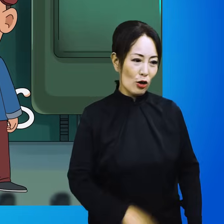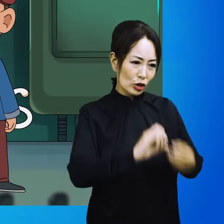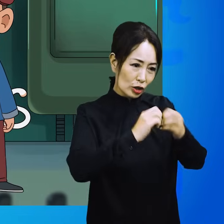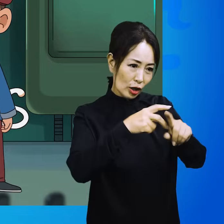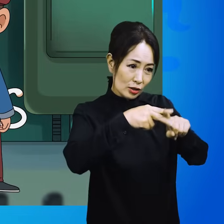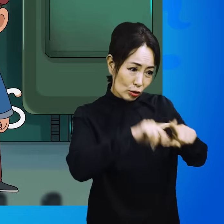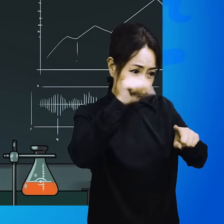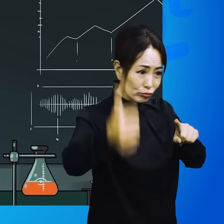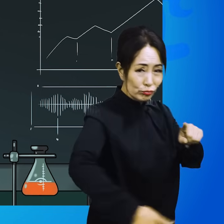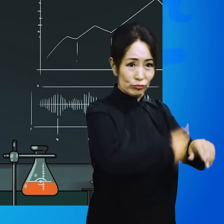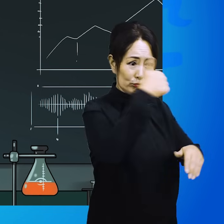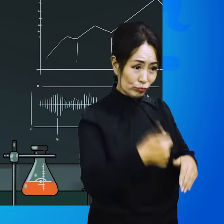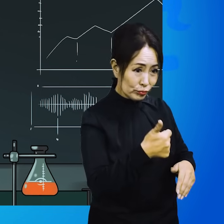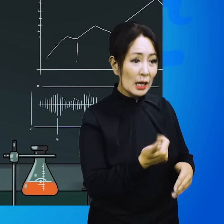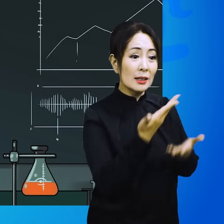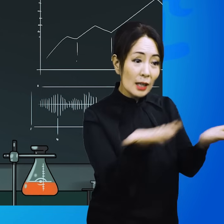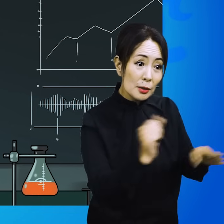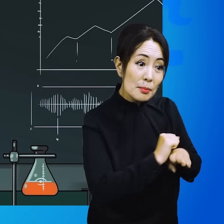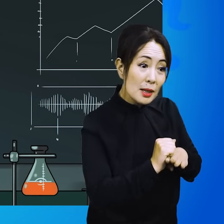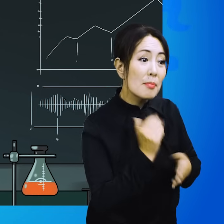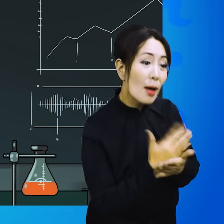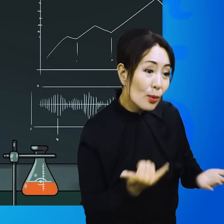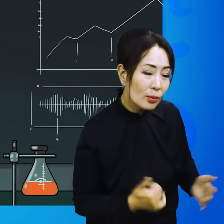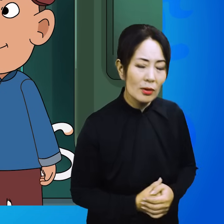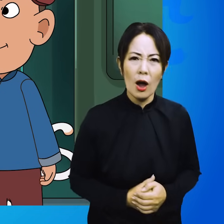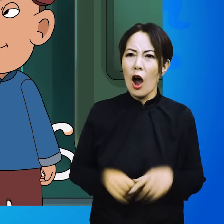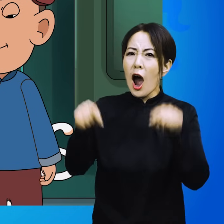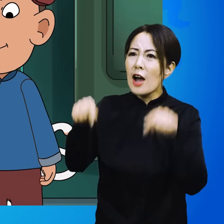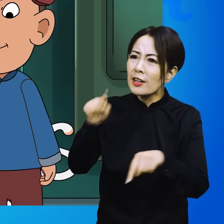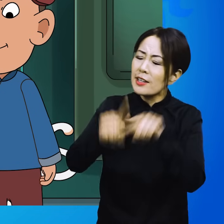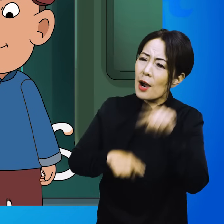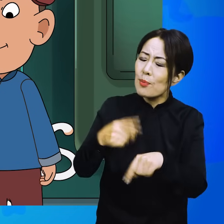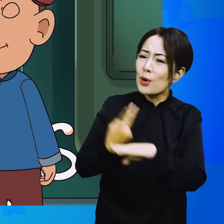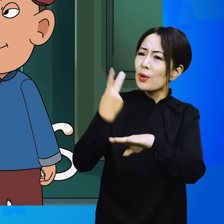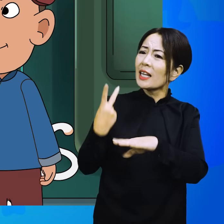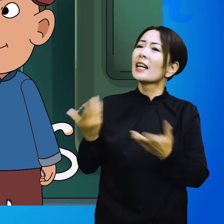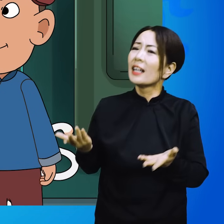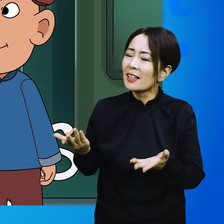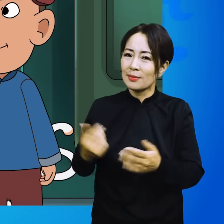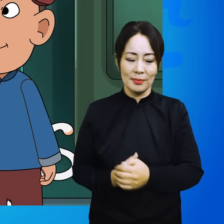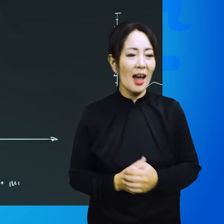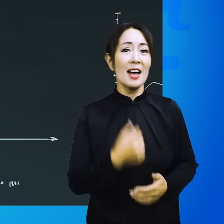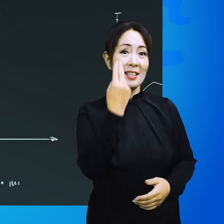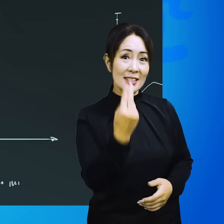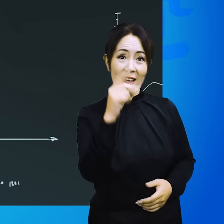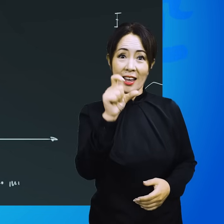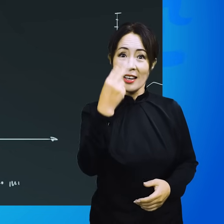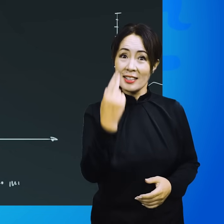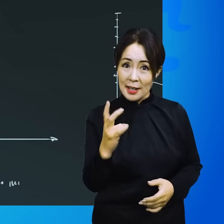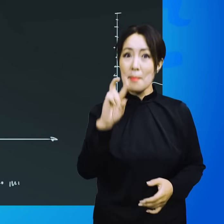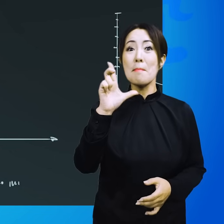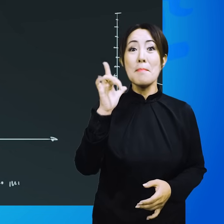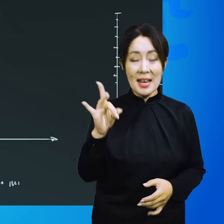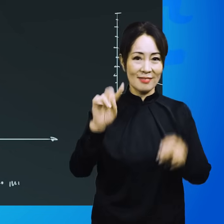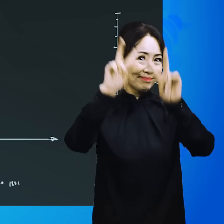Дзян гэд боллоо. Янзалчглаа. Бэлнүү таид? Өнөөдөр ямар үлгэрээр аялах вэ? Цэцэн бэрийн